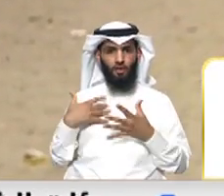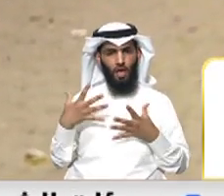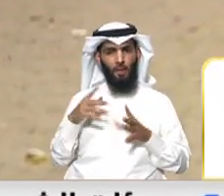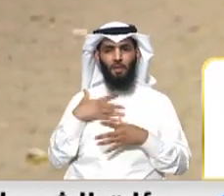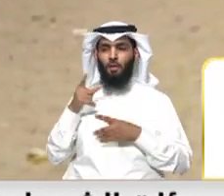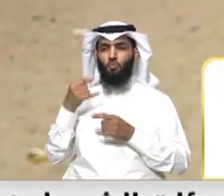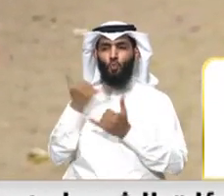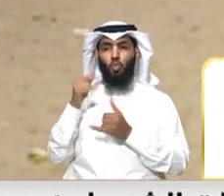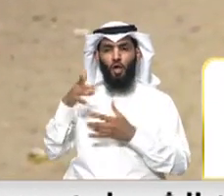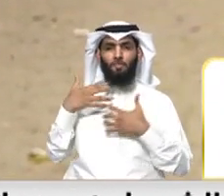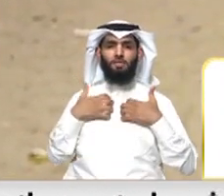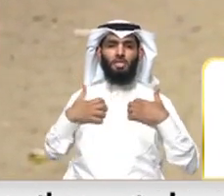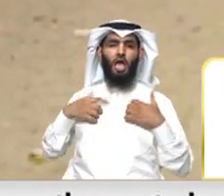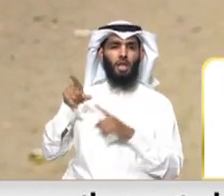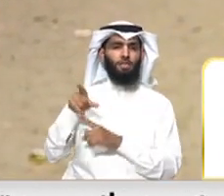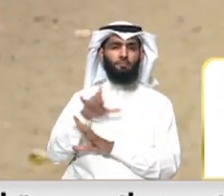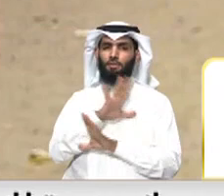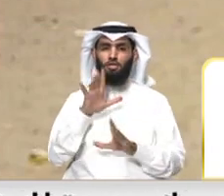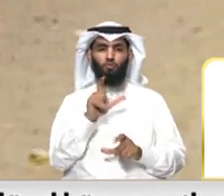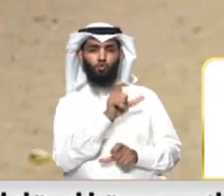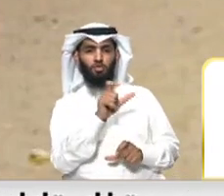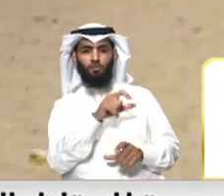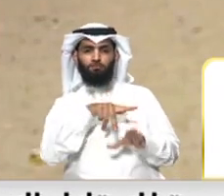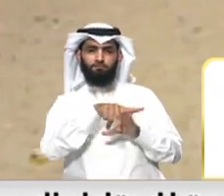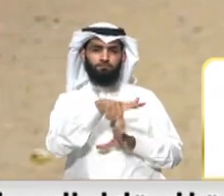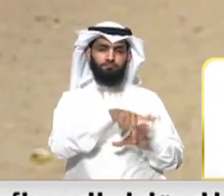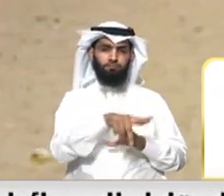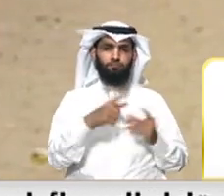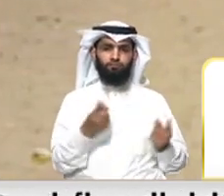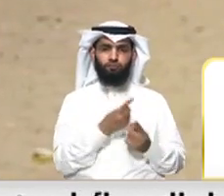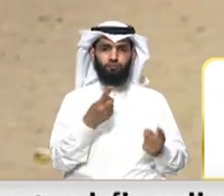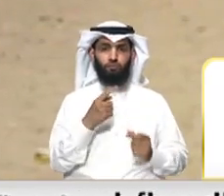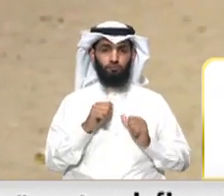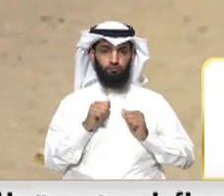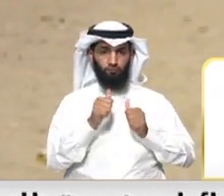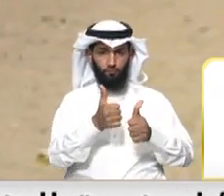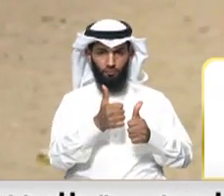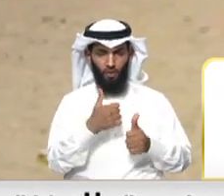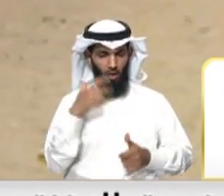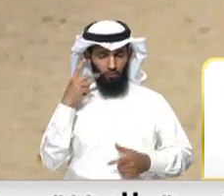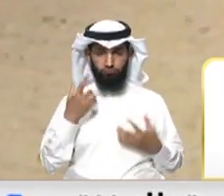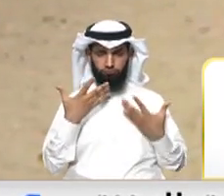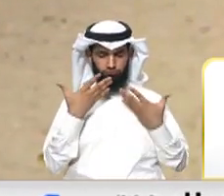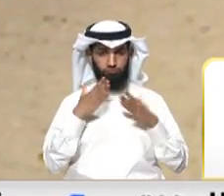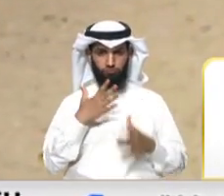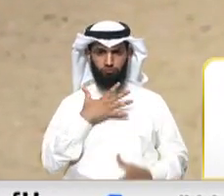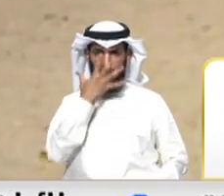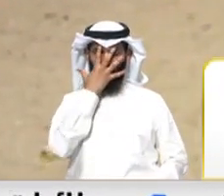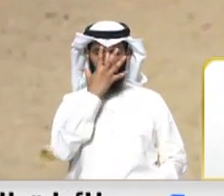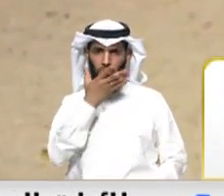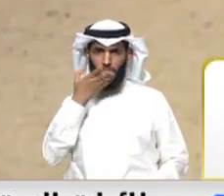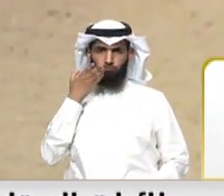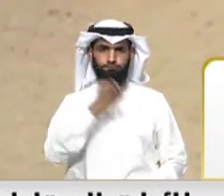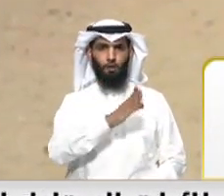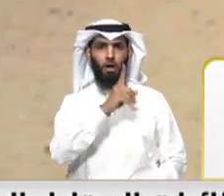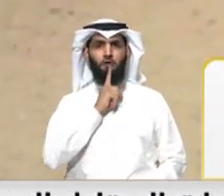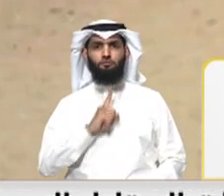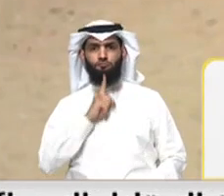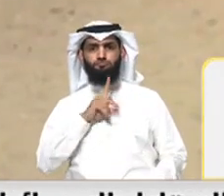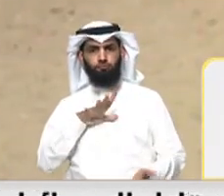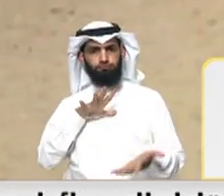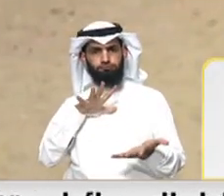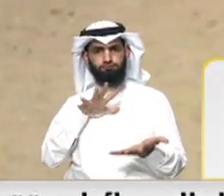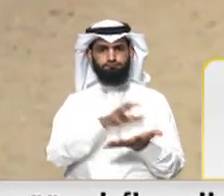بكل هذا أو بكل هذه الجرأة إلى رفح، وبالتالي هو لا يعني